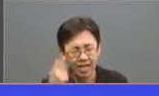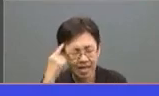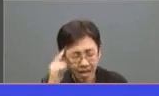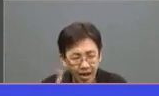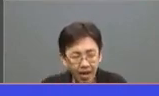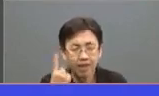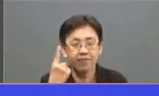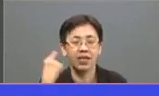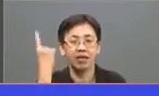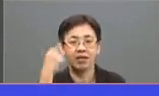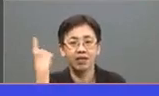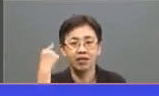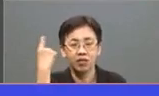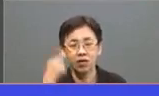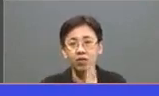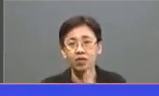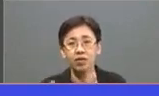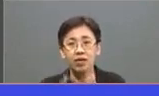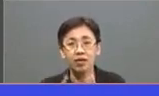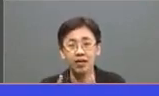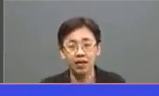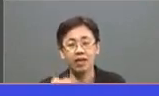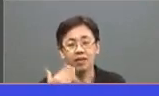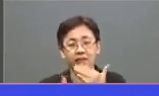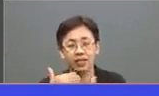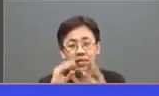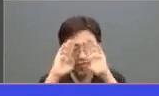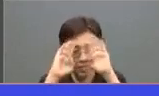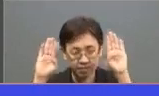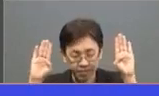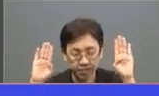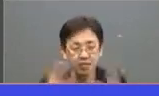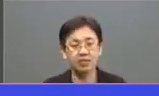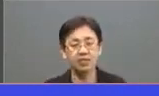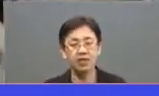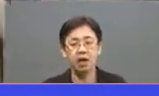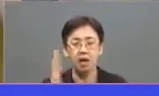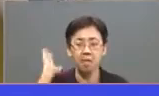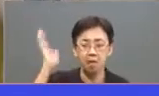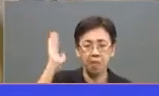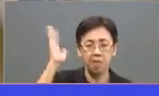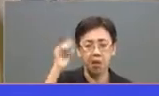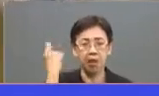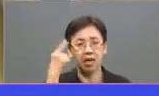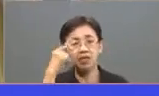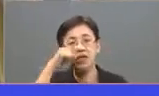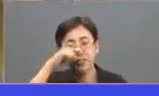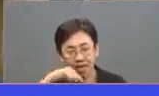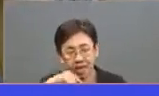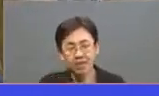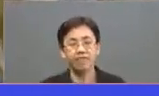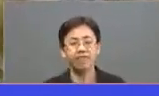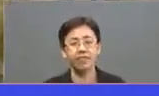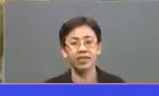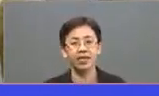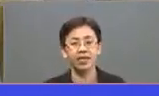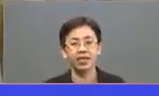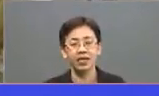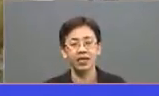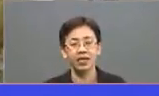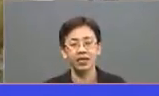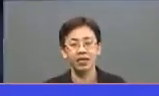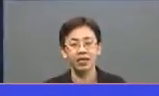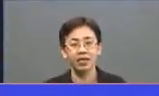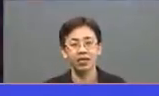ในปี2025ที่กำลังจะมาถึงนี้ครับโดยจะเพิ่มมิติแห่งการท่องเที่ยวและผลักดันให้เกิดการเติบโตด้วยแนวคิด5กล